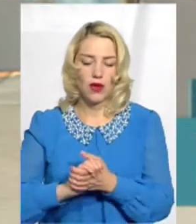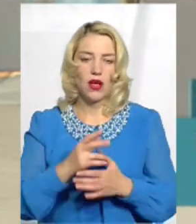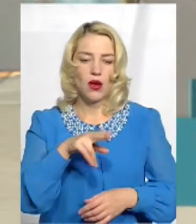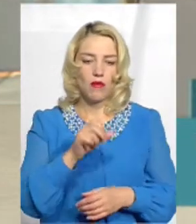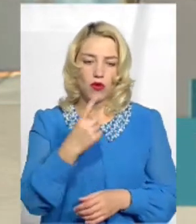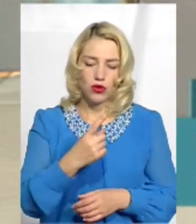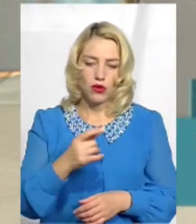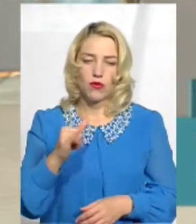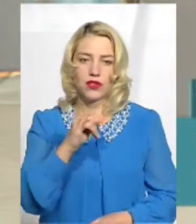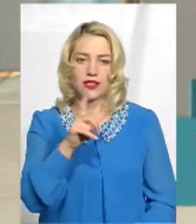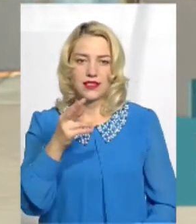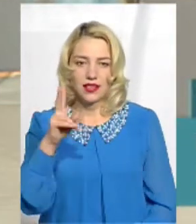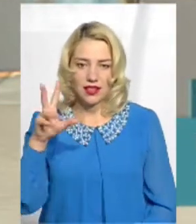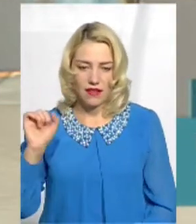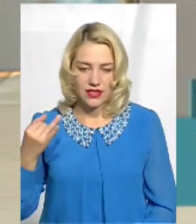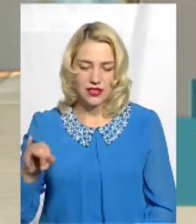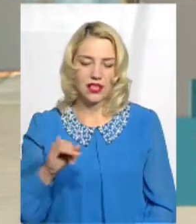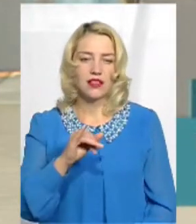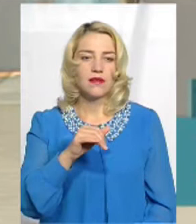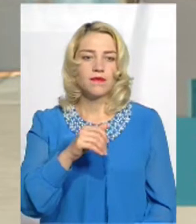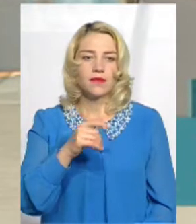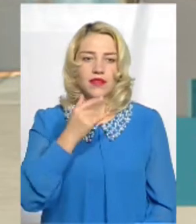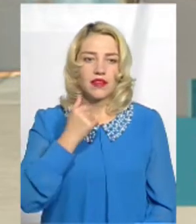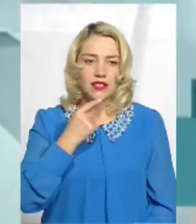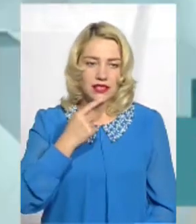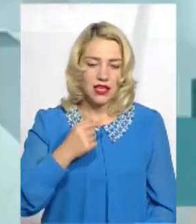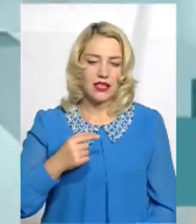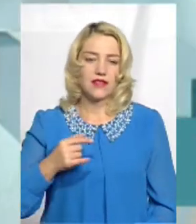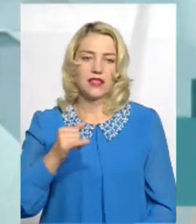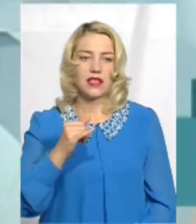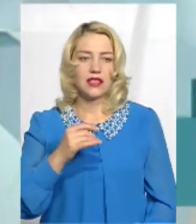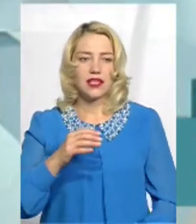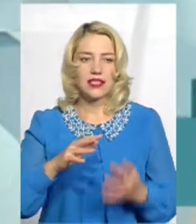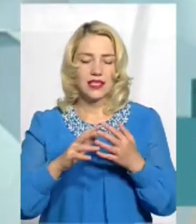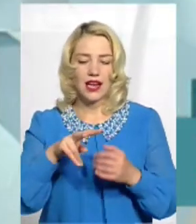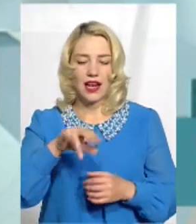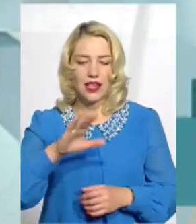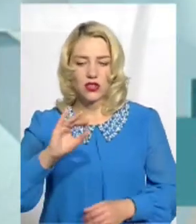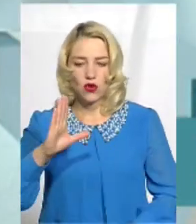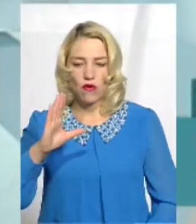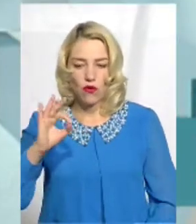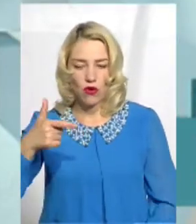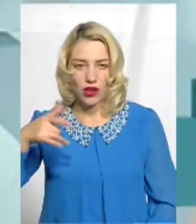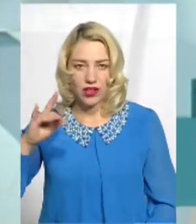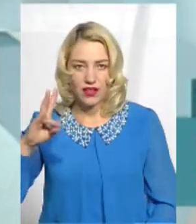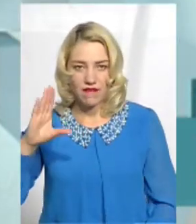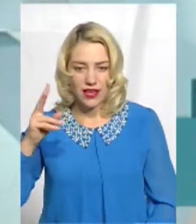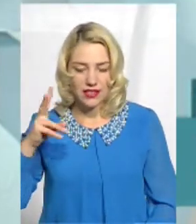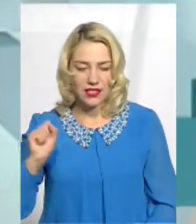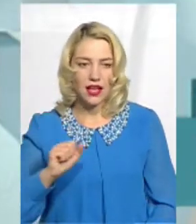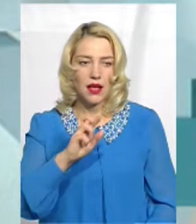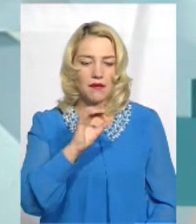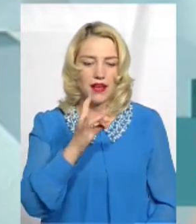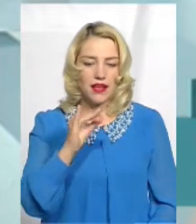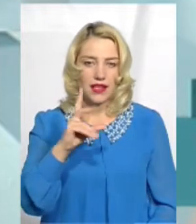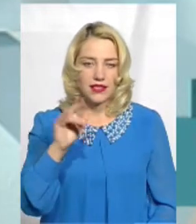районі, в Красилівській міській об'єднаній територіальній громаді, Лісово-Гринівецькій об'єднаній територіальній громаді, Олешинській та